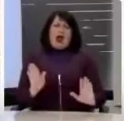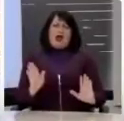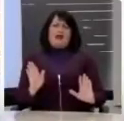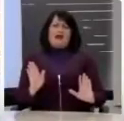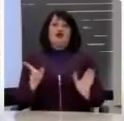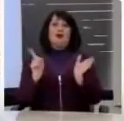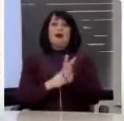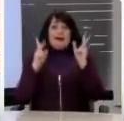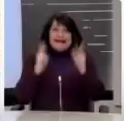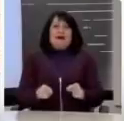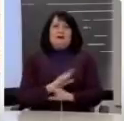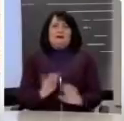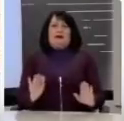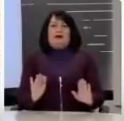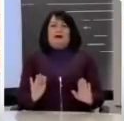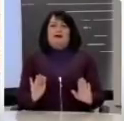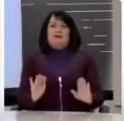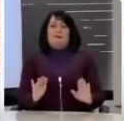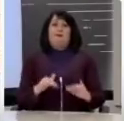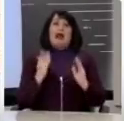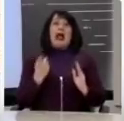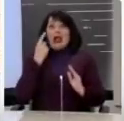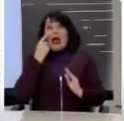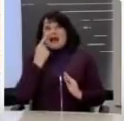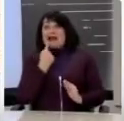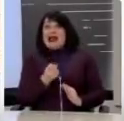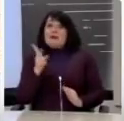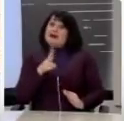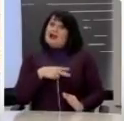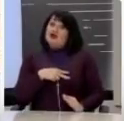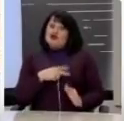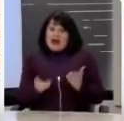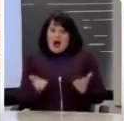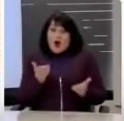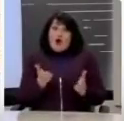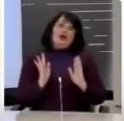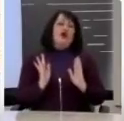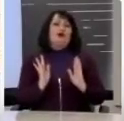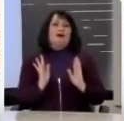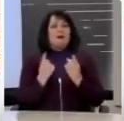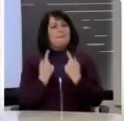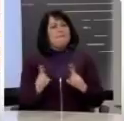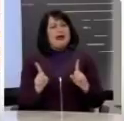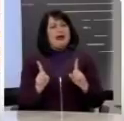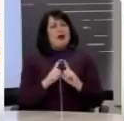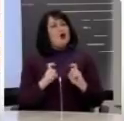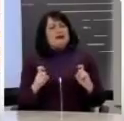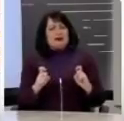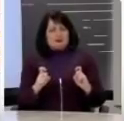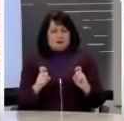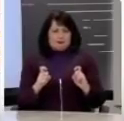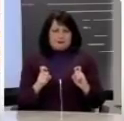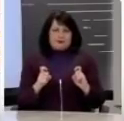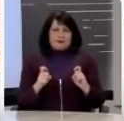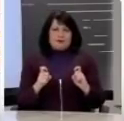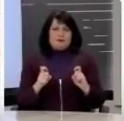σταματήσει αυτή τη στιγμή. Αλλά τα σίκα σίκα και τη σκάφη σκάφη. Το περίεργο της ιστορίας ήταν βέβαια